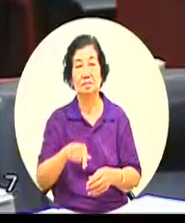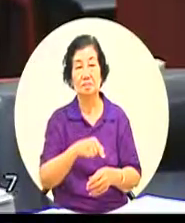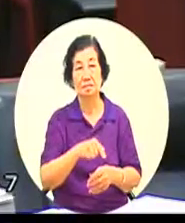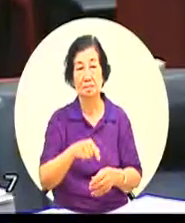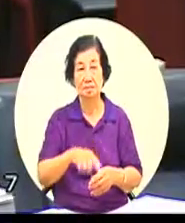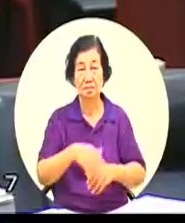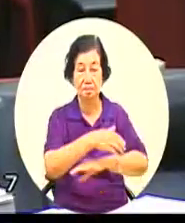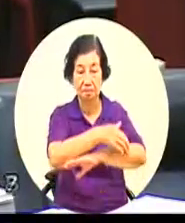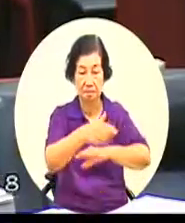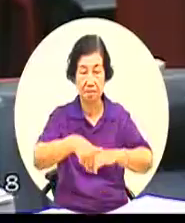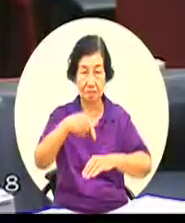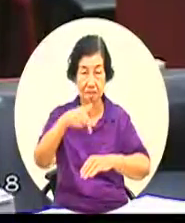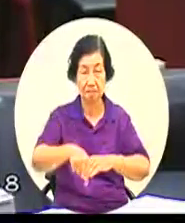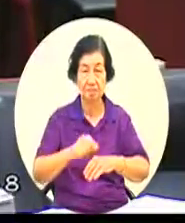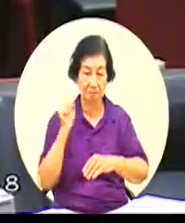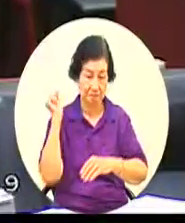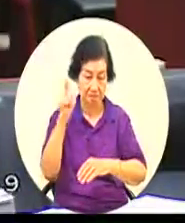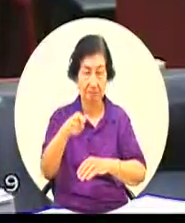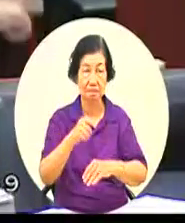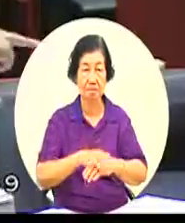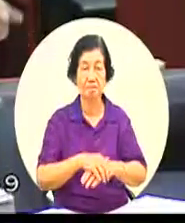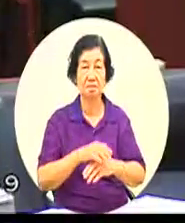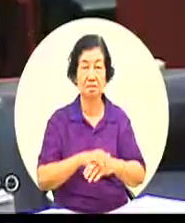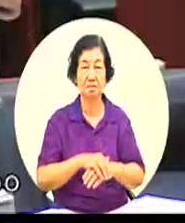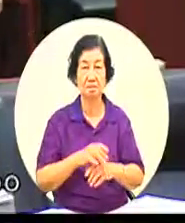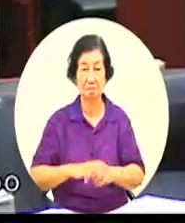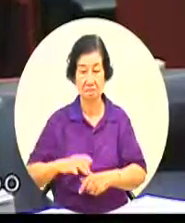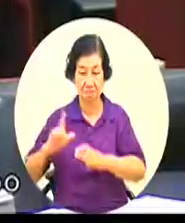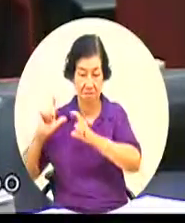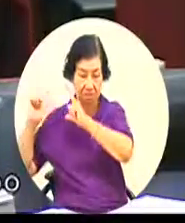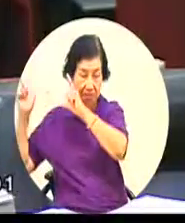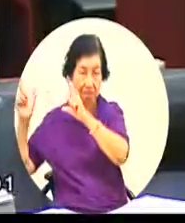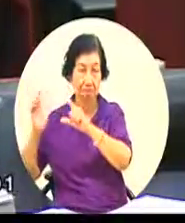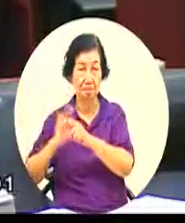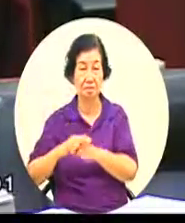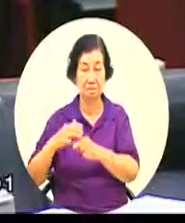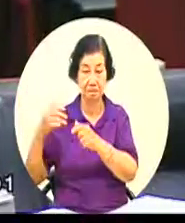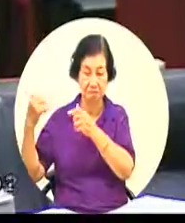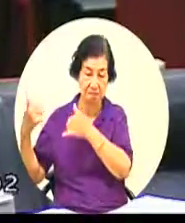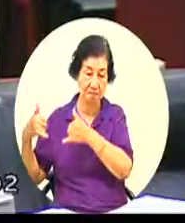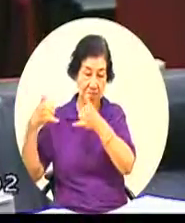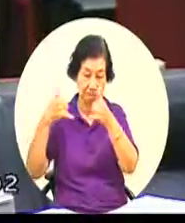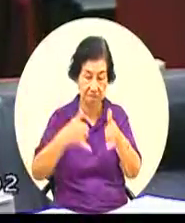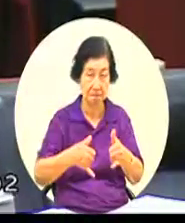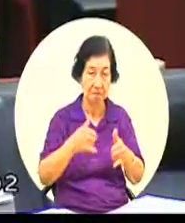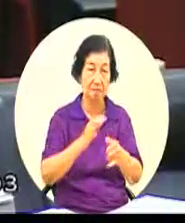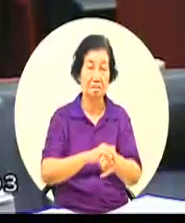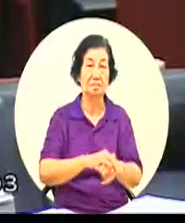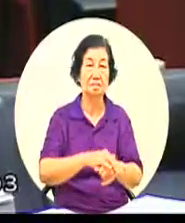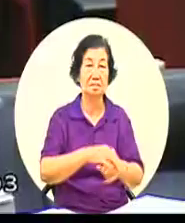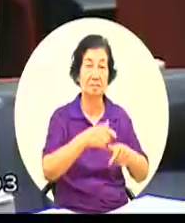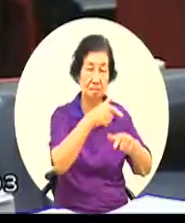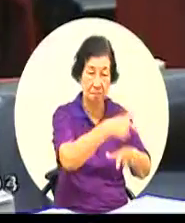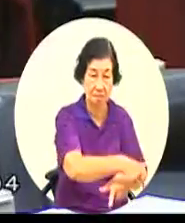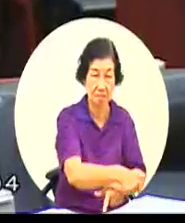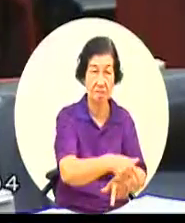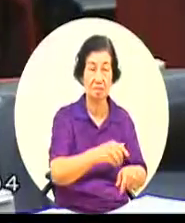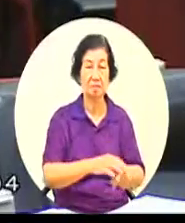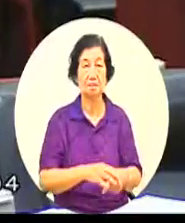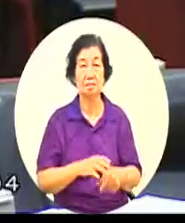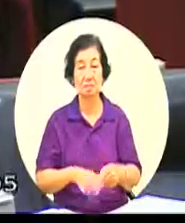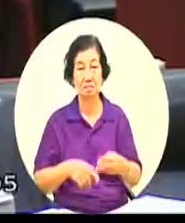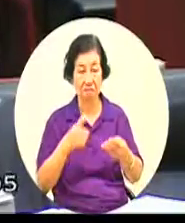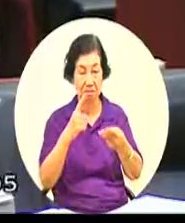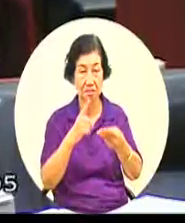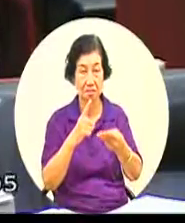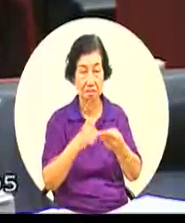嘛呢？东边再来西边，再去南边，迄足济啦，那都唔好。迄为主因，为着要